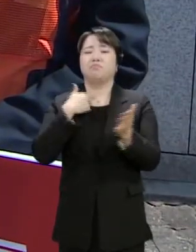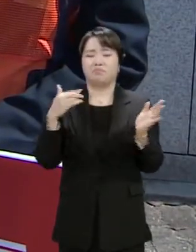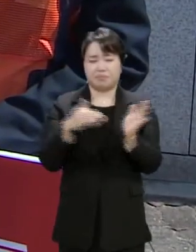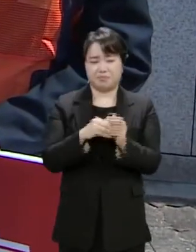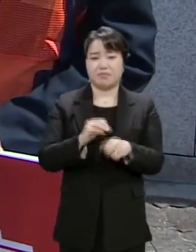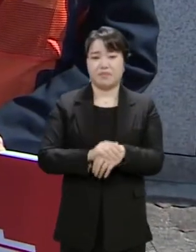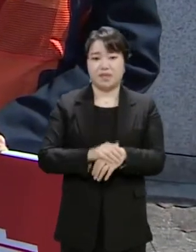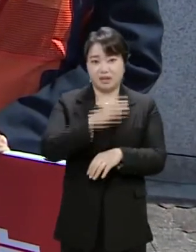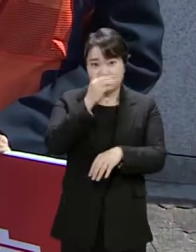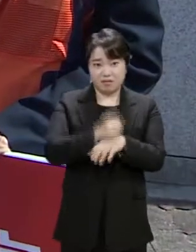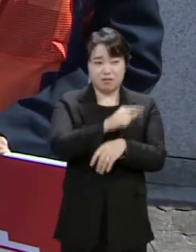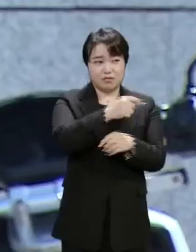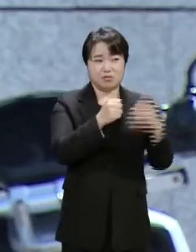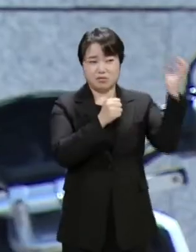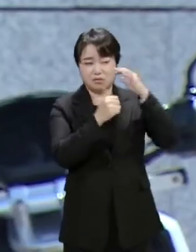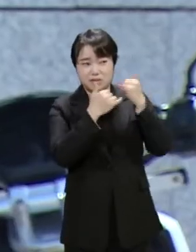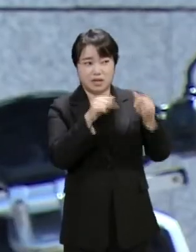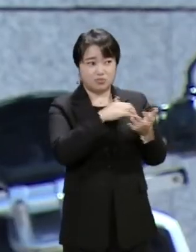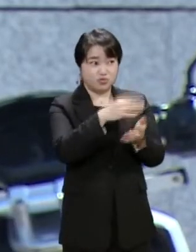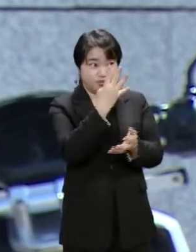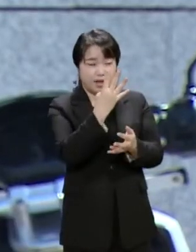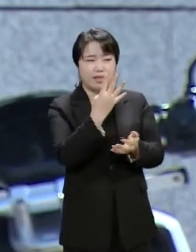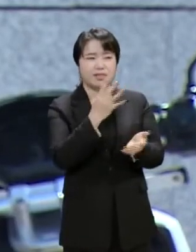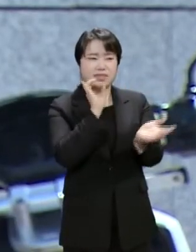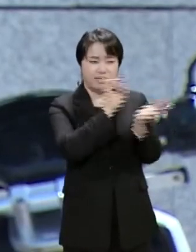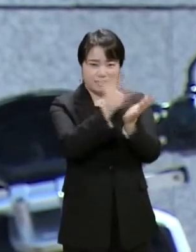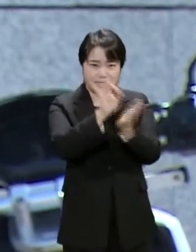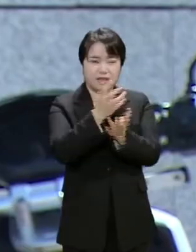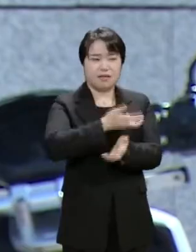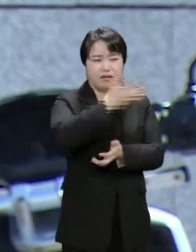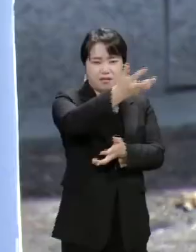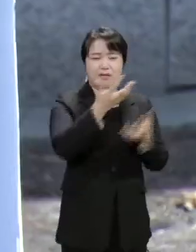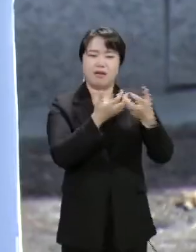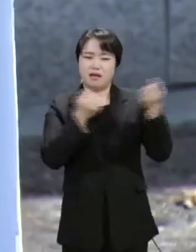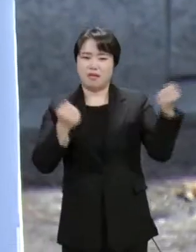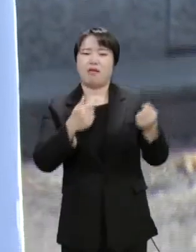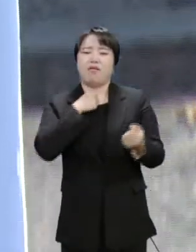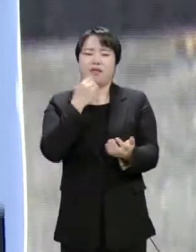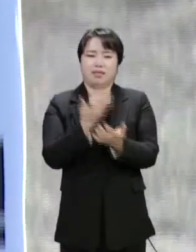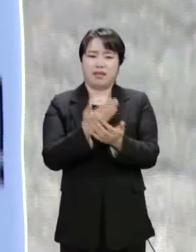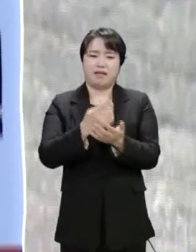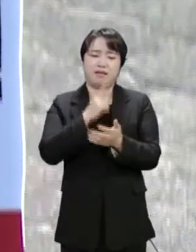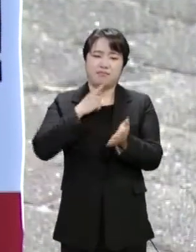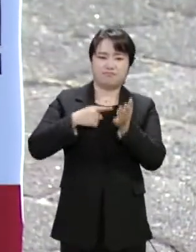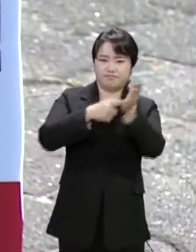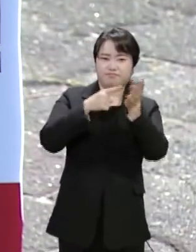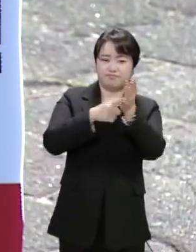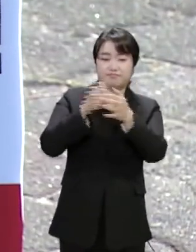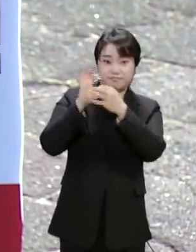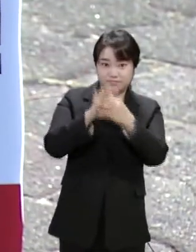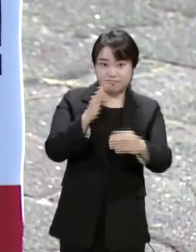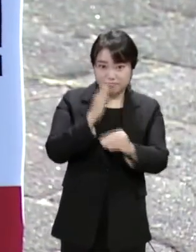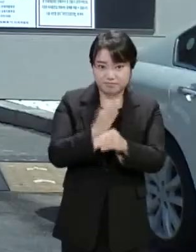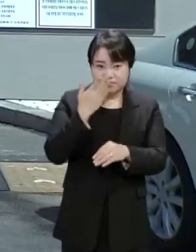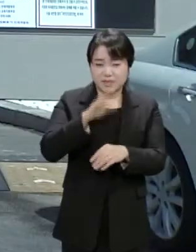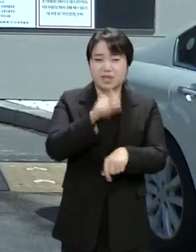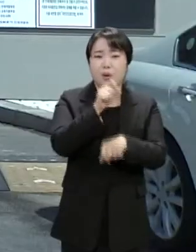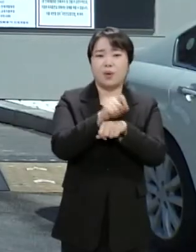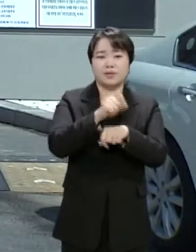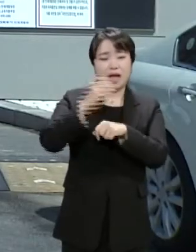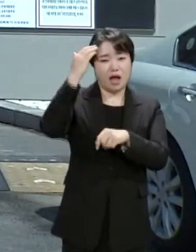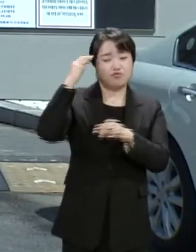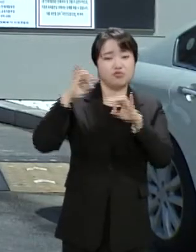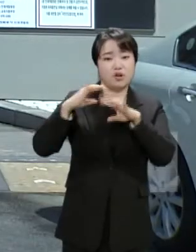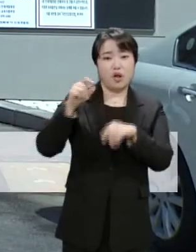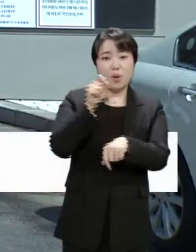피해자들은 지목된 가해자 4명의 전출로 직장 내 완전한 분리를 요구하고 있는 상황. 하지만 사측인 한전